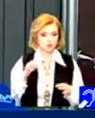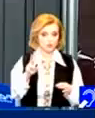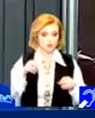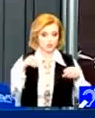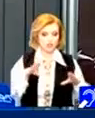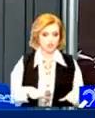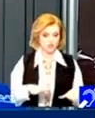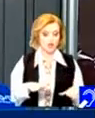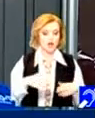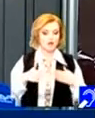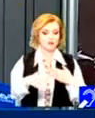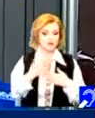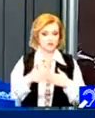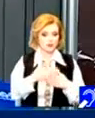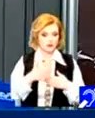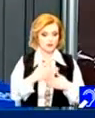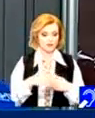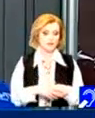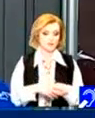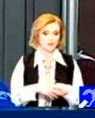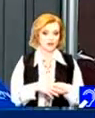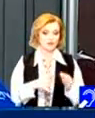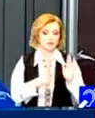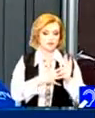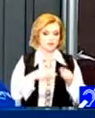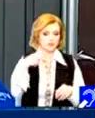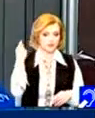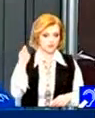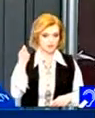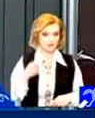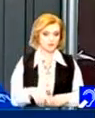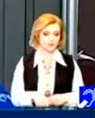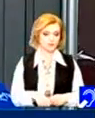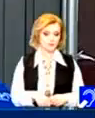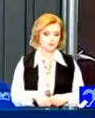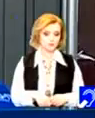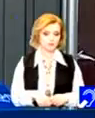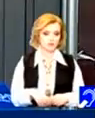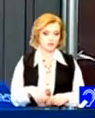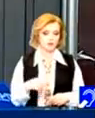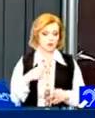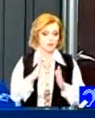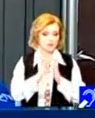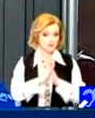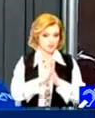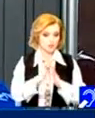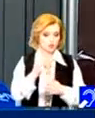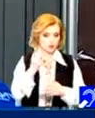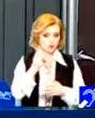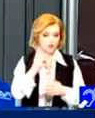în privința condamnării domnului Vladimir Filat, deci în sentința anterioară, să examineze și cere de revizuire și în